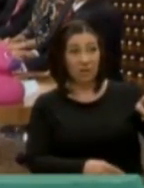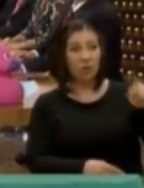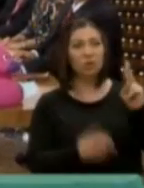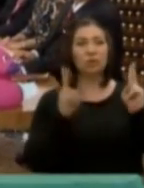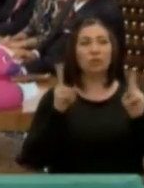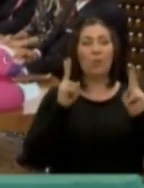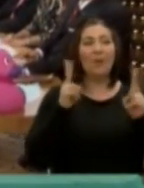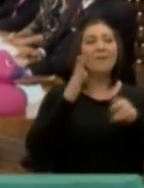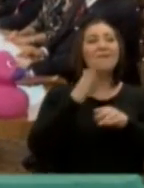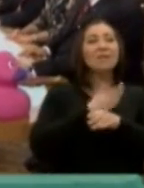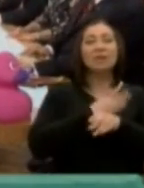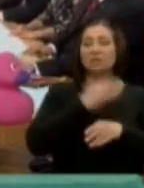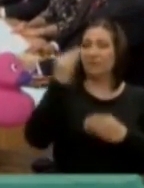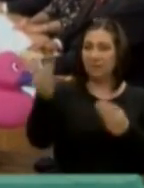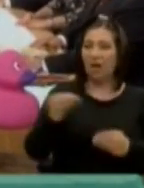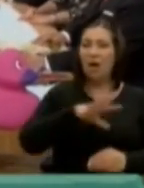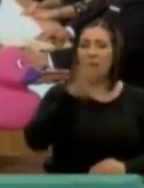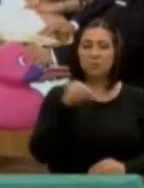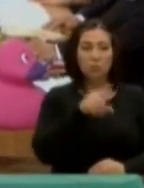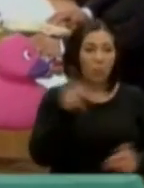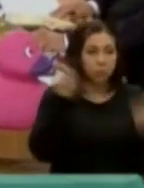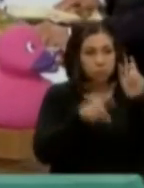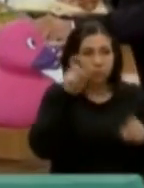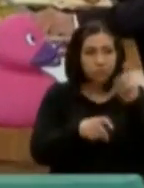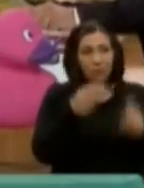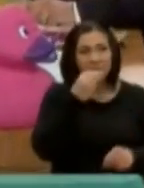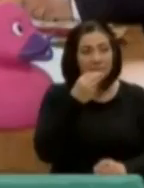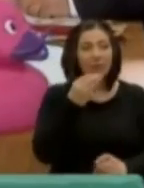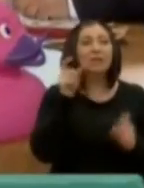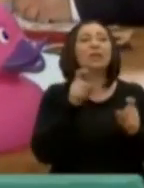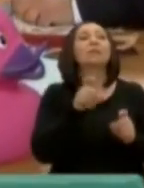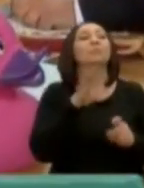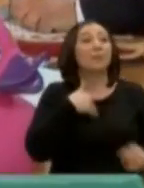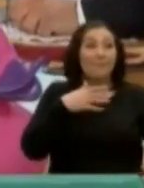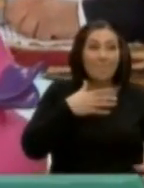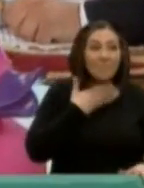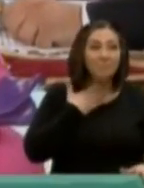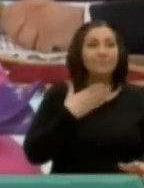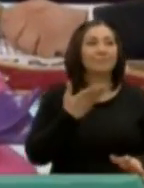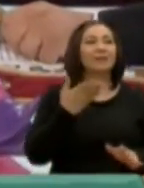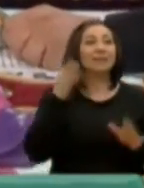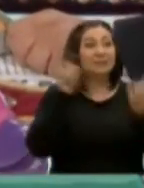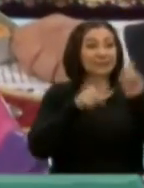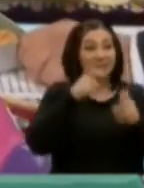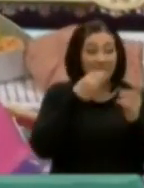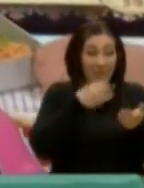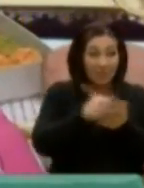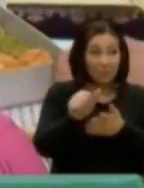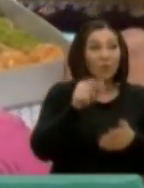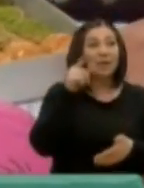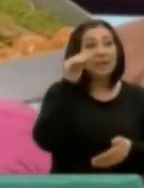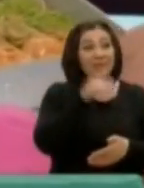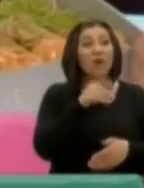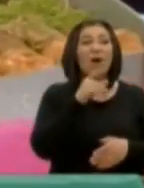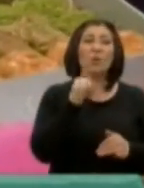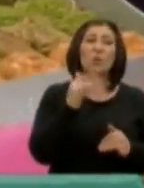normal vatandaşın önüne koysanız herkes buna girişir. Zaten girişmemek için zor duruyoruz. Ondan sonra girişir ve girişirken de der ki